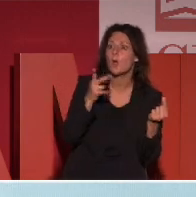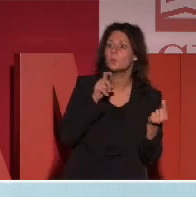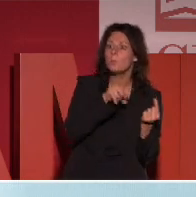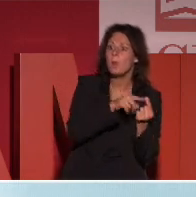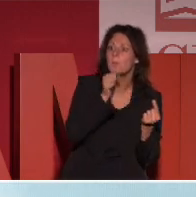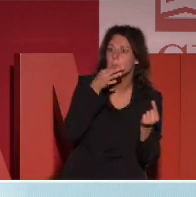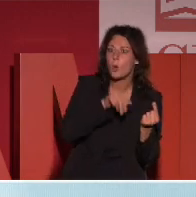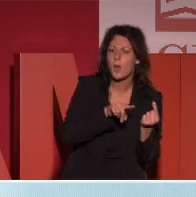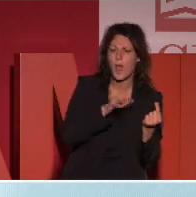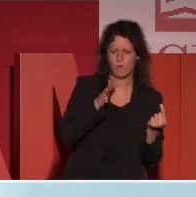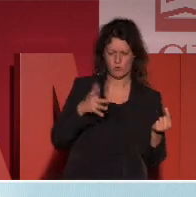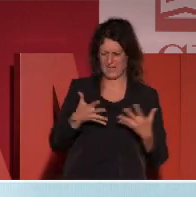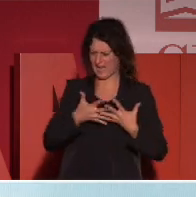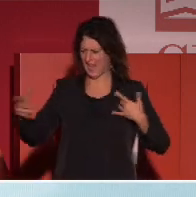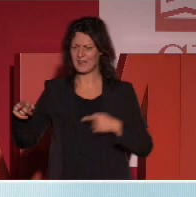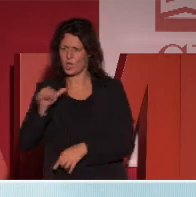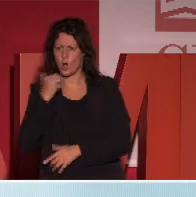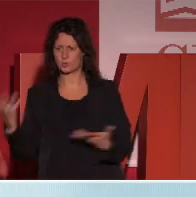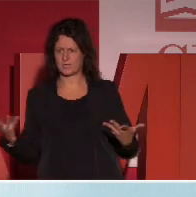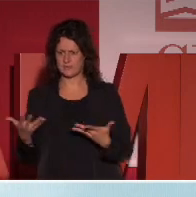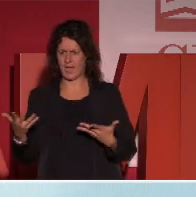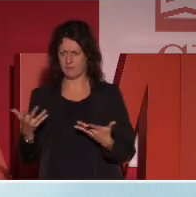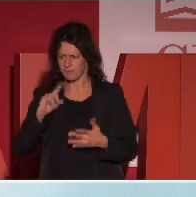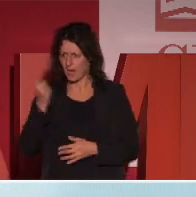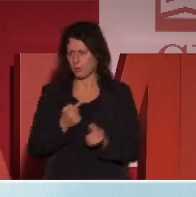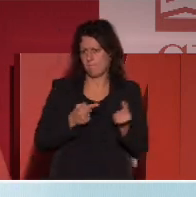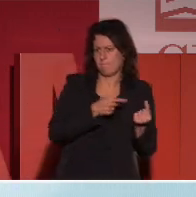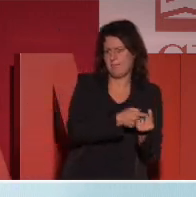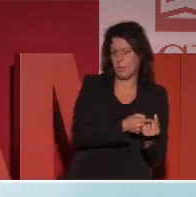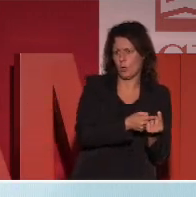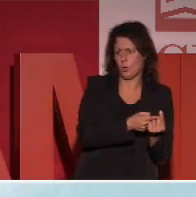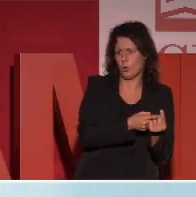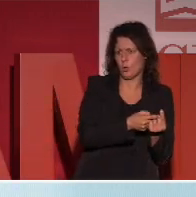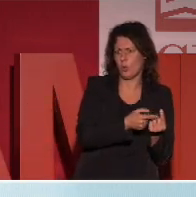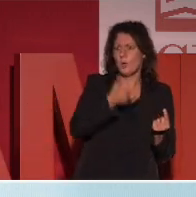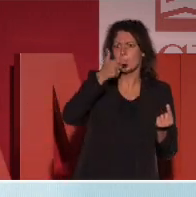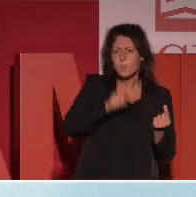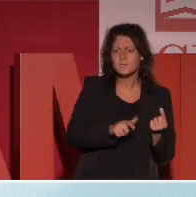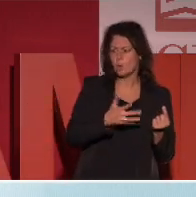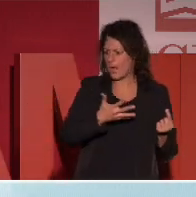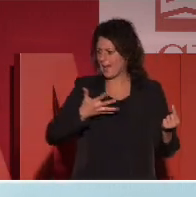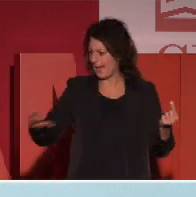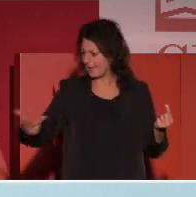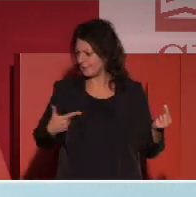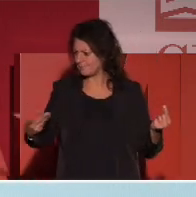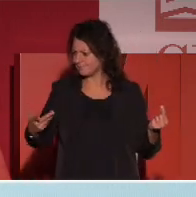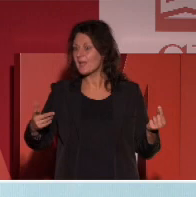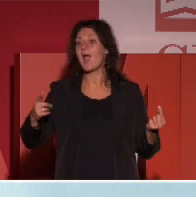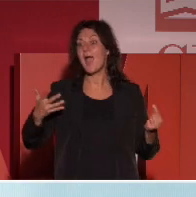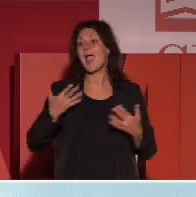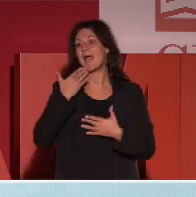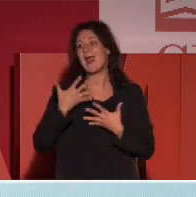grande può essere anche una cosa infinitamente piccola che ci porta a poi ha delle grandi scoperte dei grandi mutamenti